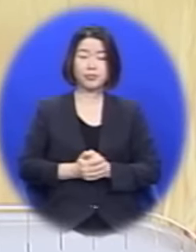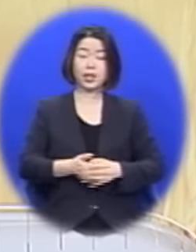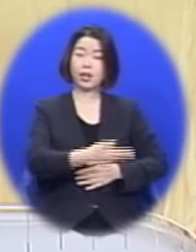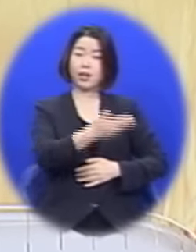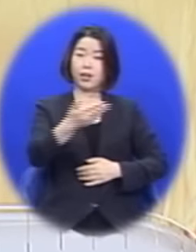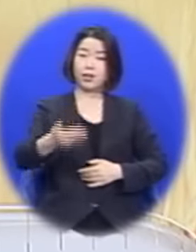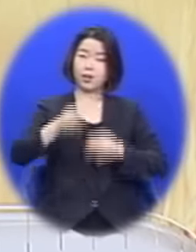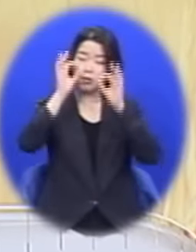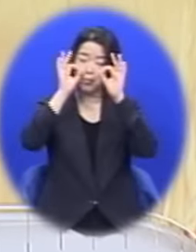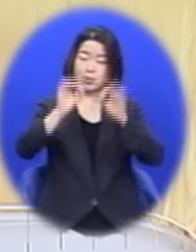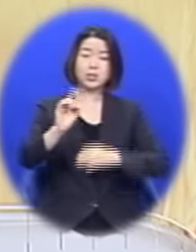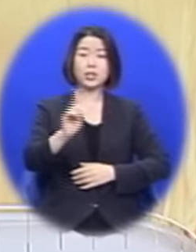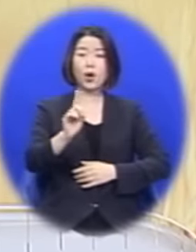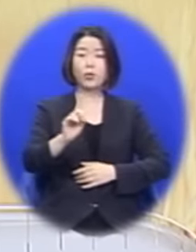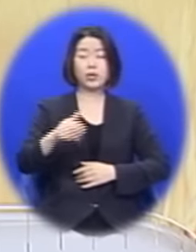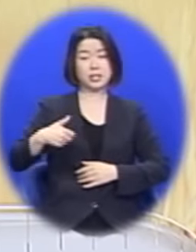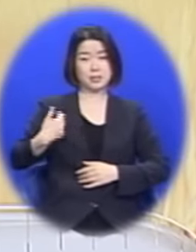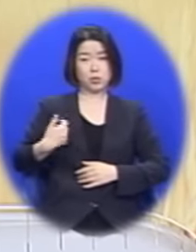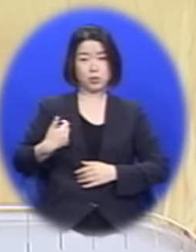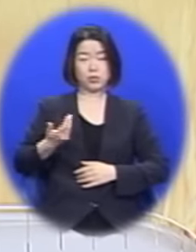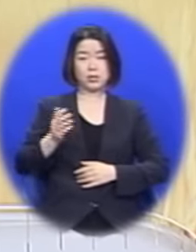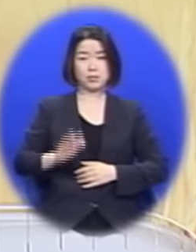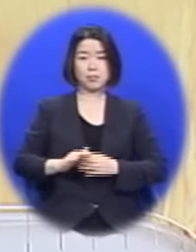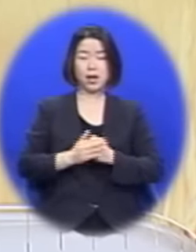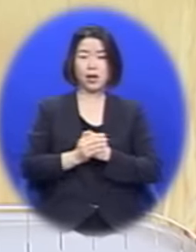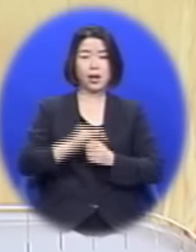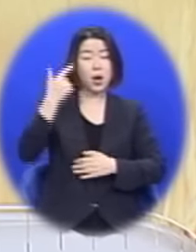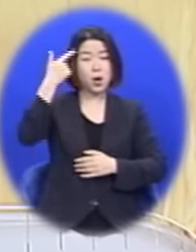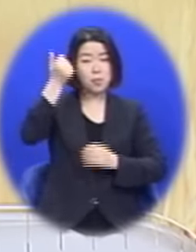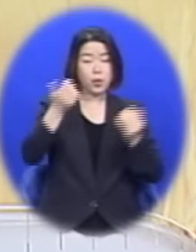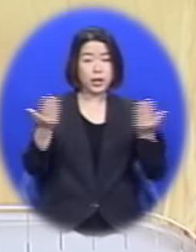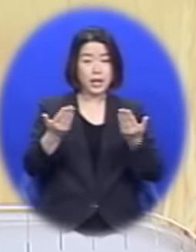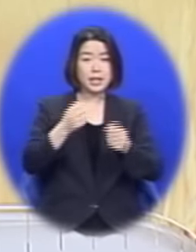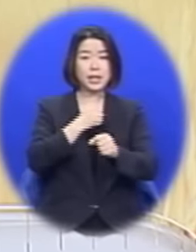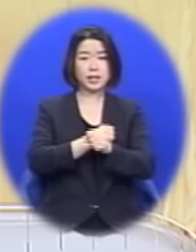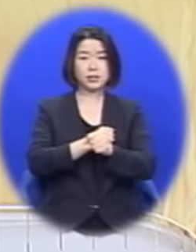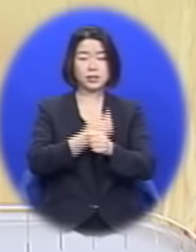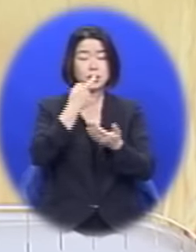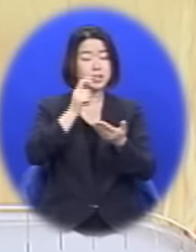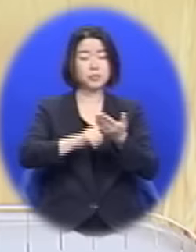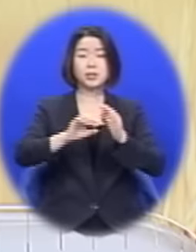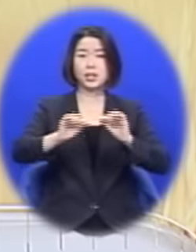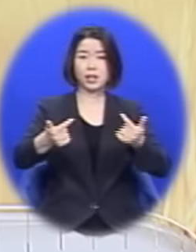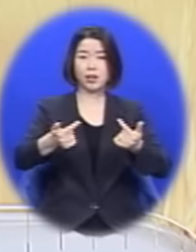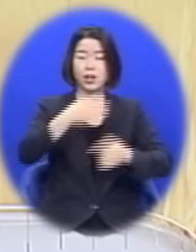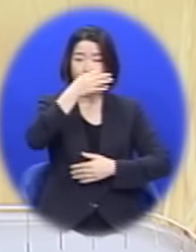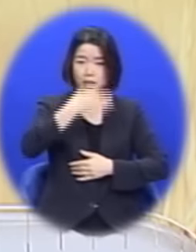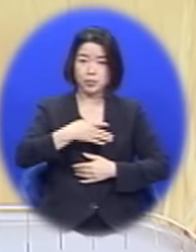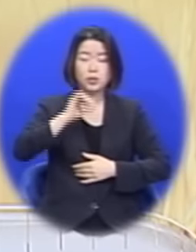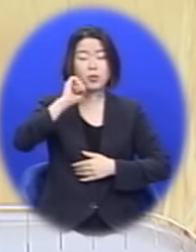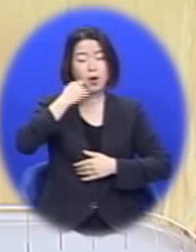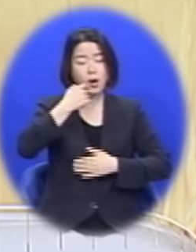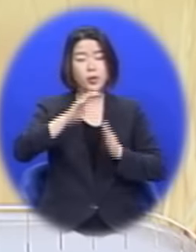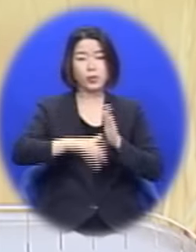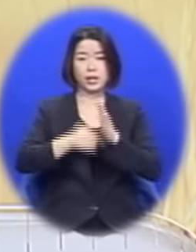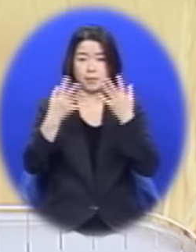여러분이 보시기에는 어떨지 모르지만 목회하는 게 그렇게 만만치는 않습니다. 힘들고 어려울 때도